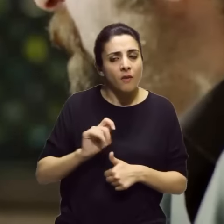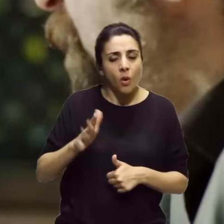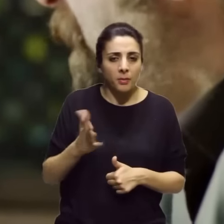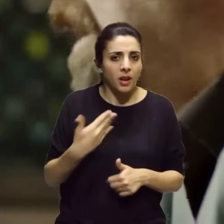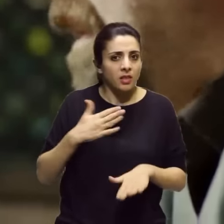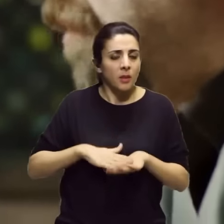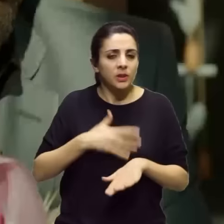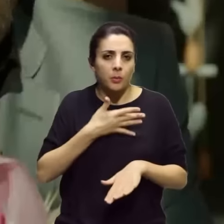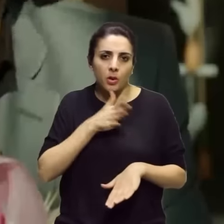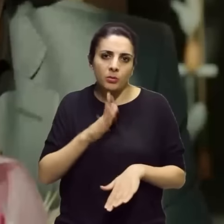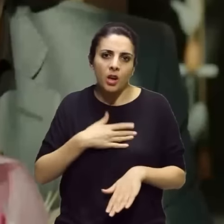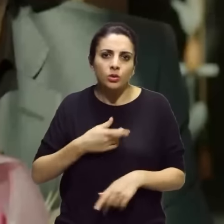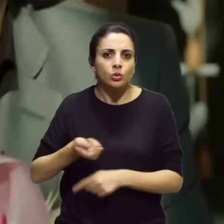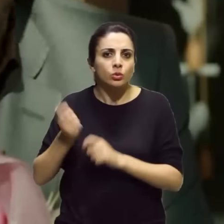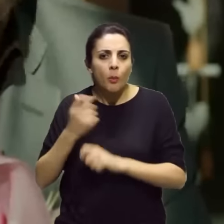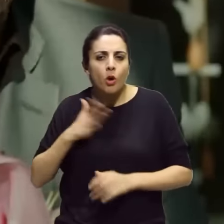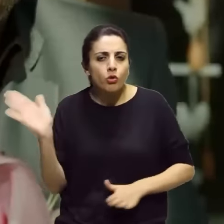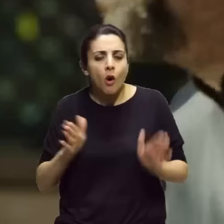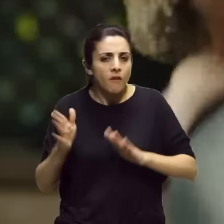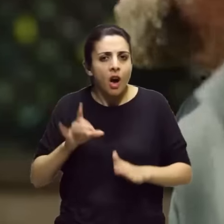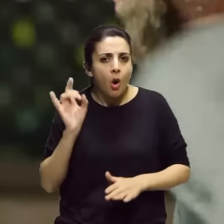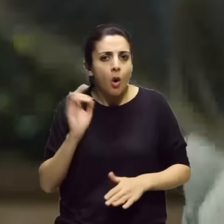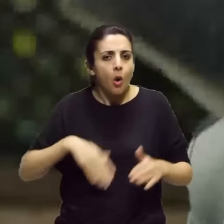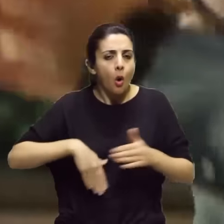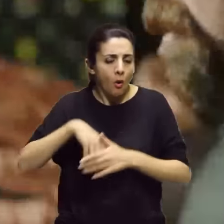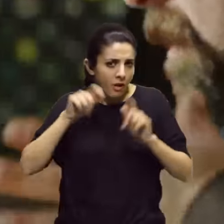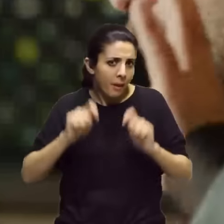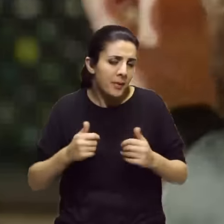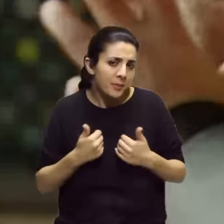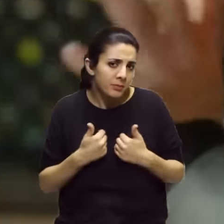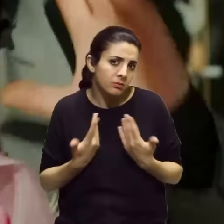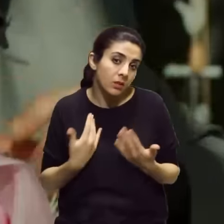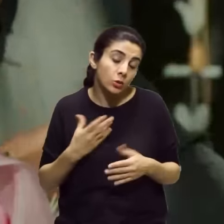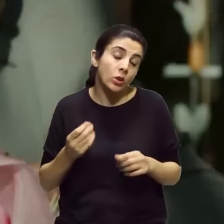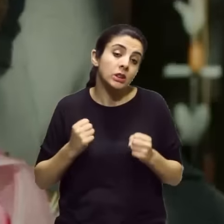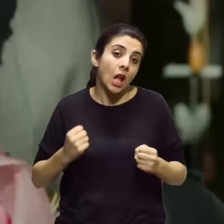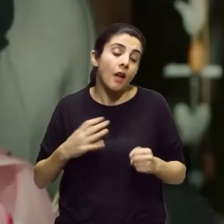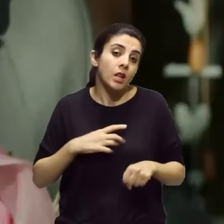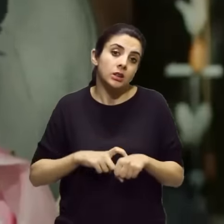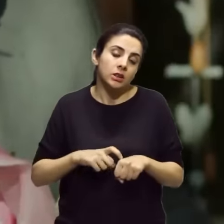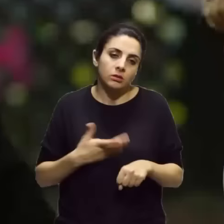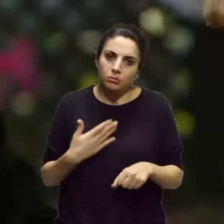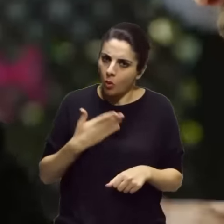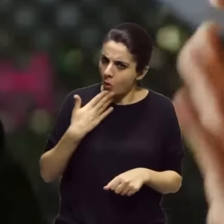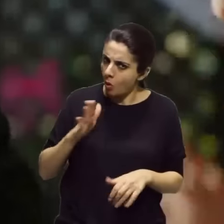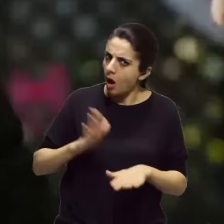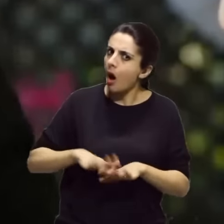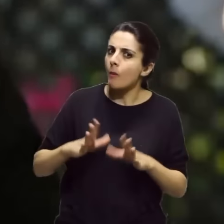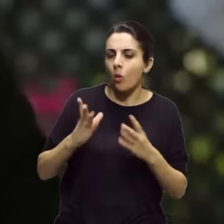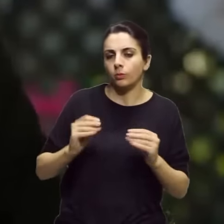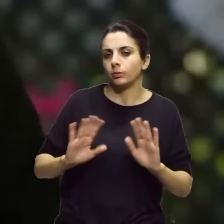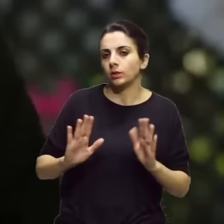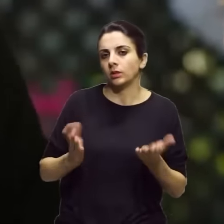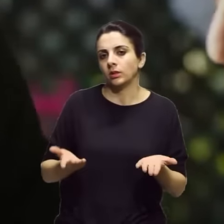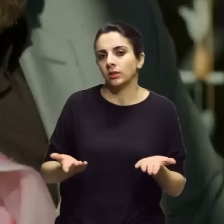Ne yapacağım bilmiyorum. Herhalde sopayla böyle önüme katıp bütün günün müdür ne varsa kovalar gönderirim artık. Öyle gerginim yani Ömerciğim birader. Yok abi artık daha neler, öyle şey olur